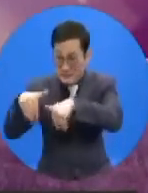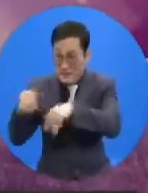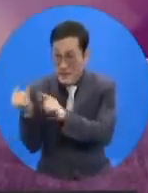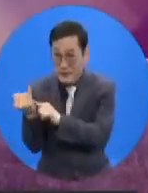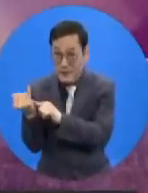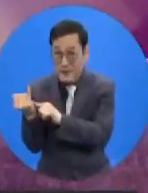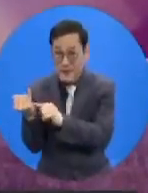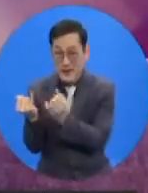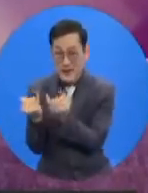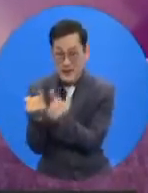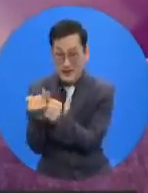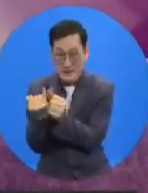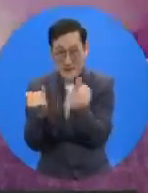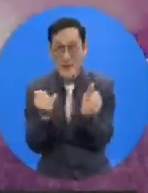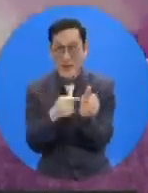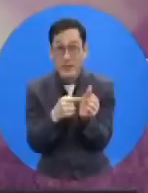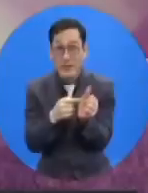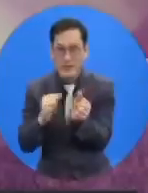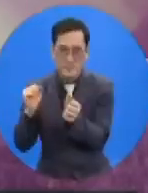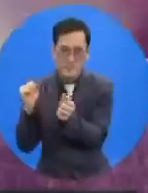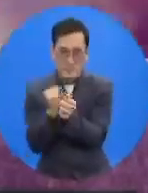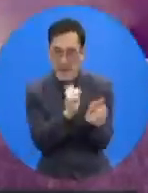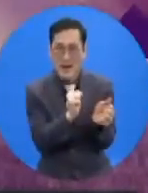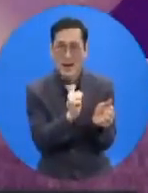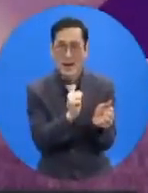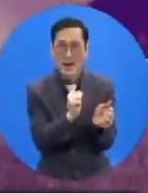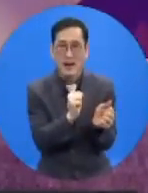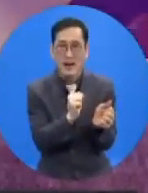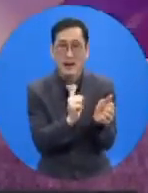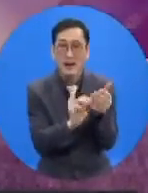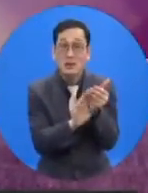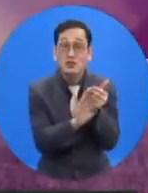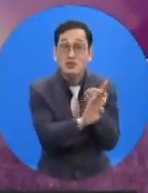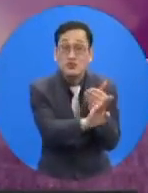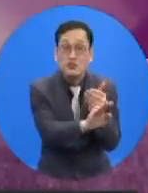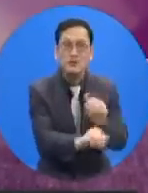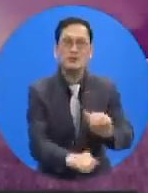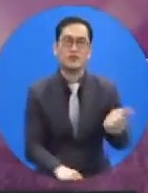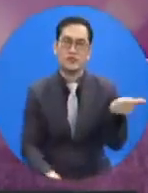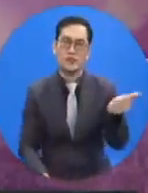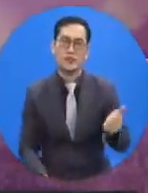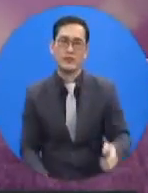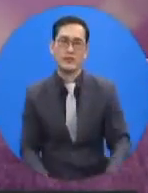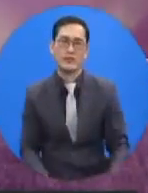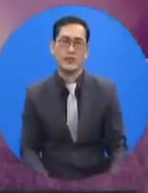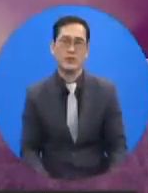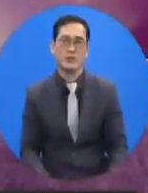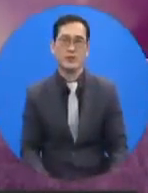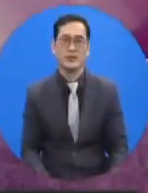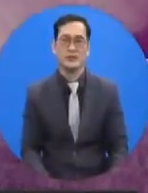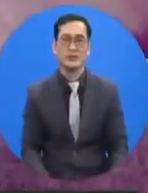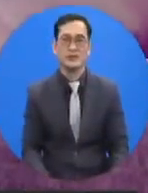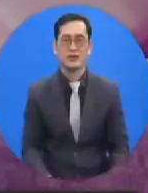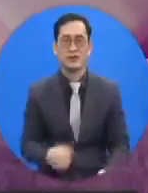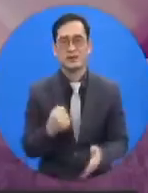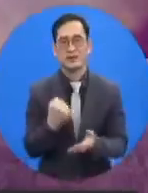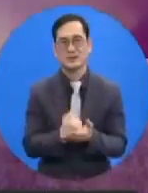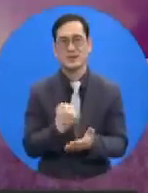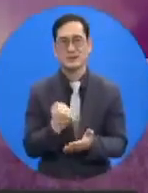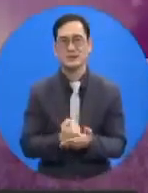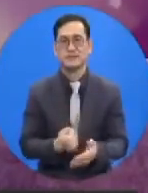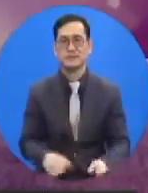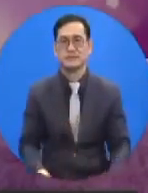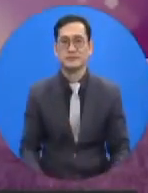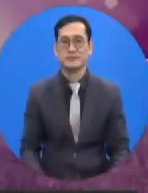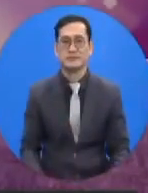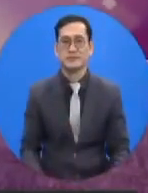코로나를 옮아서 투병 중에 끝내 사망을 했습니다. 서울에서 첫 사망자도 나왔습니다. 그런데 그 가족의